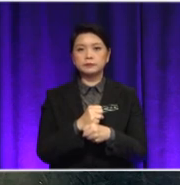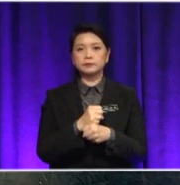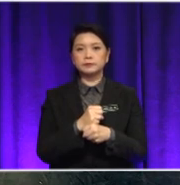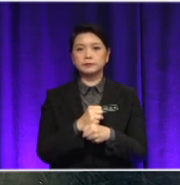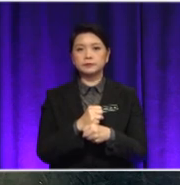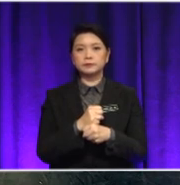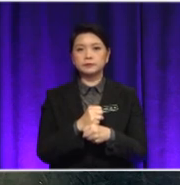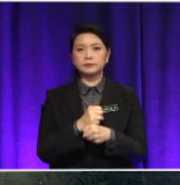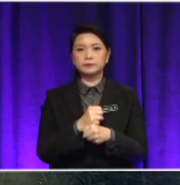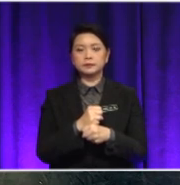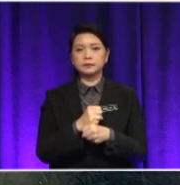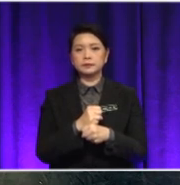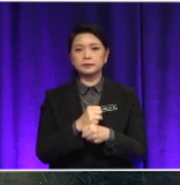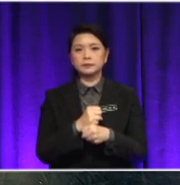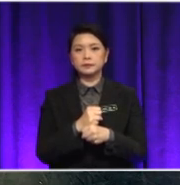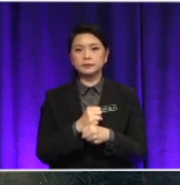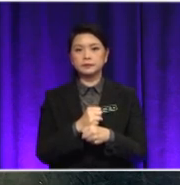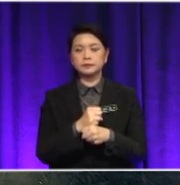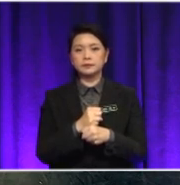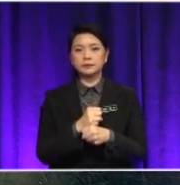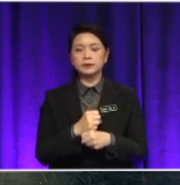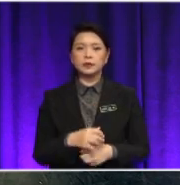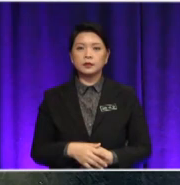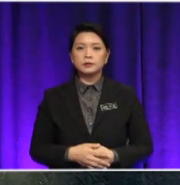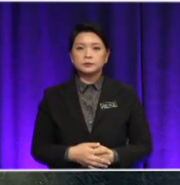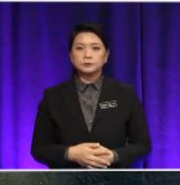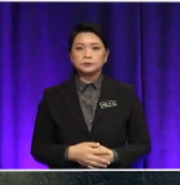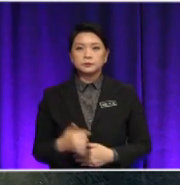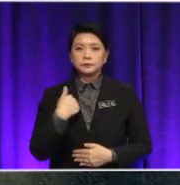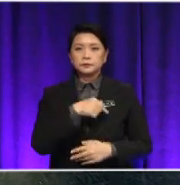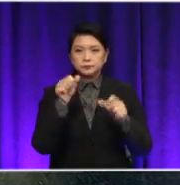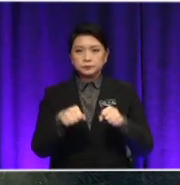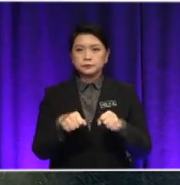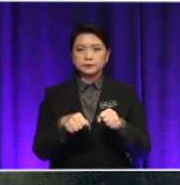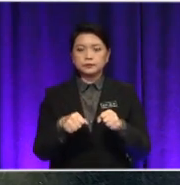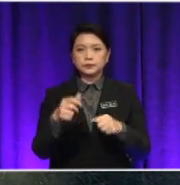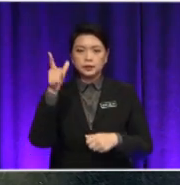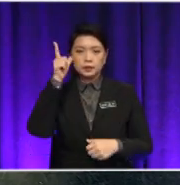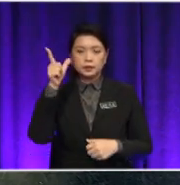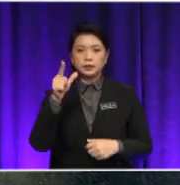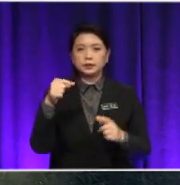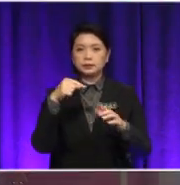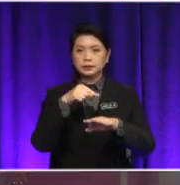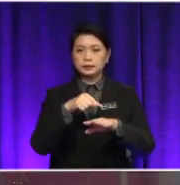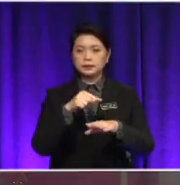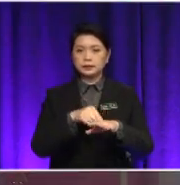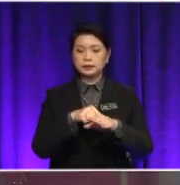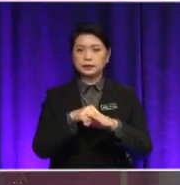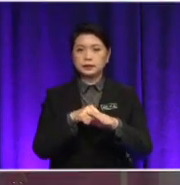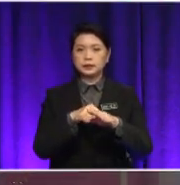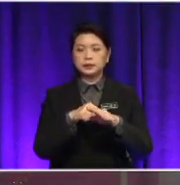Akmal. Okey, Cikgu Akmal. Okey, boleh semua, kita boleh melayari sumber Perkasa